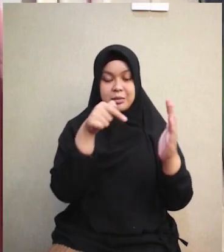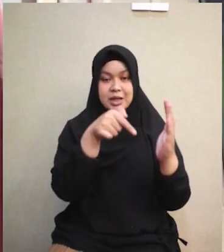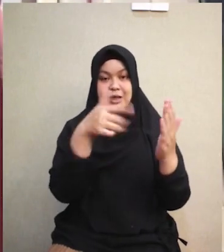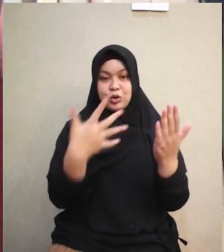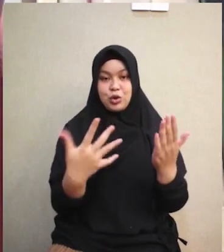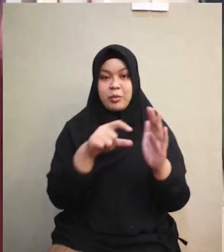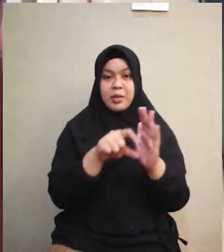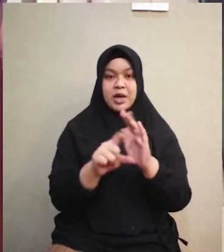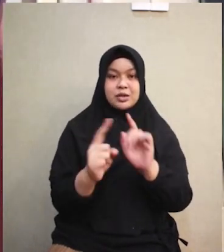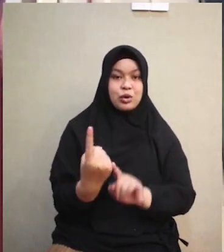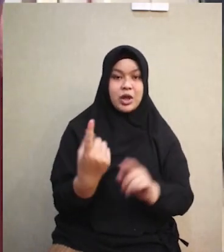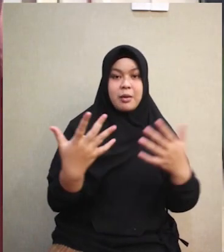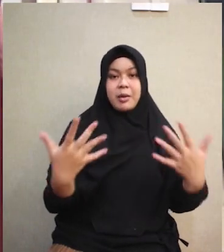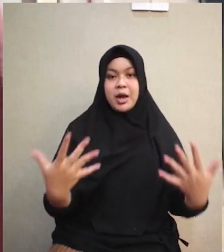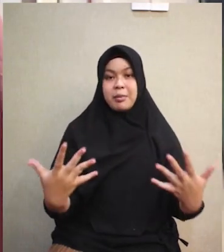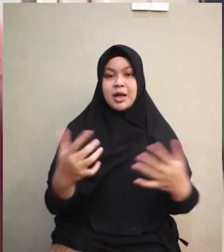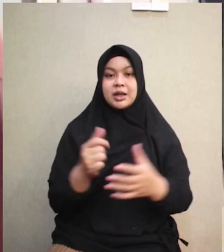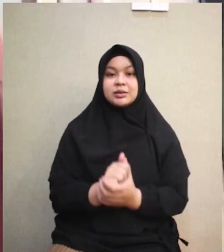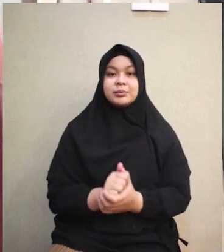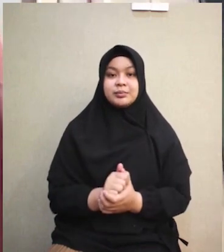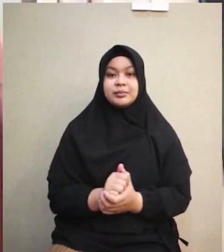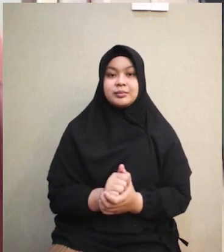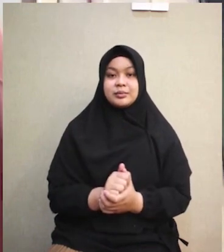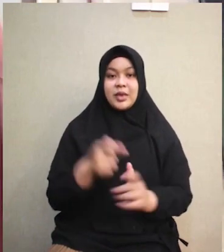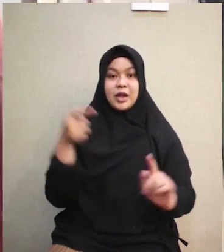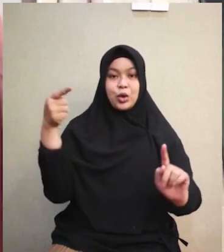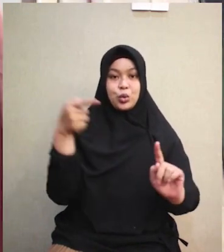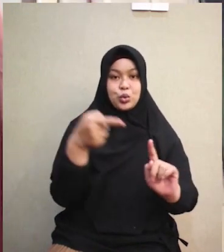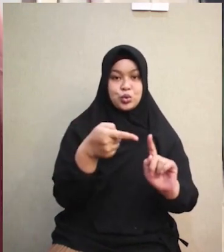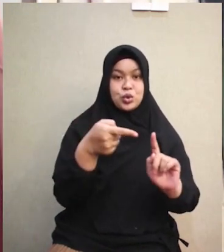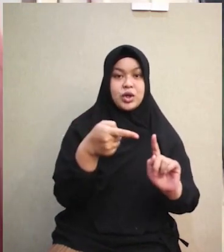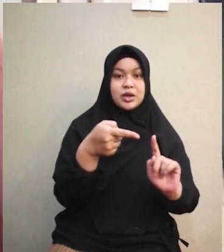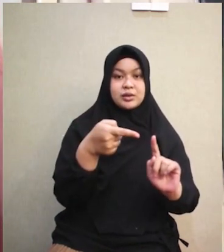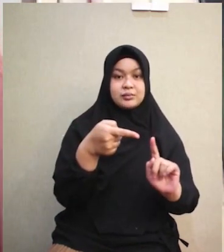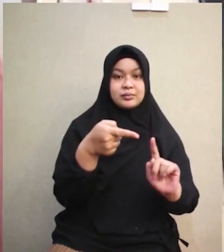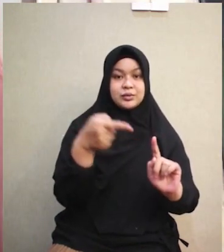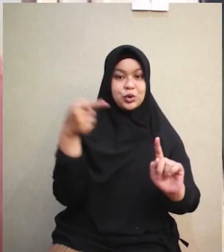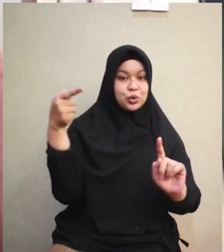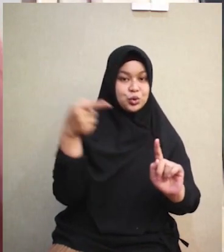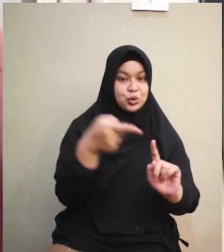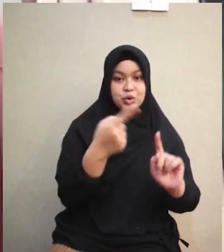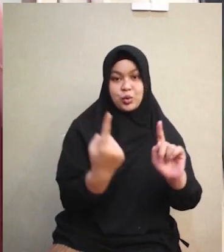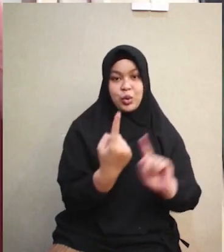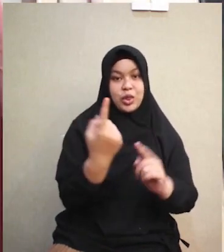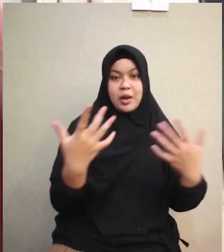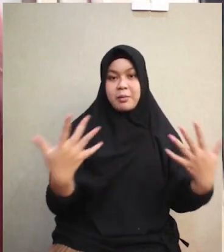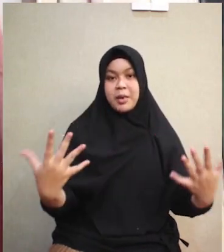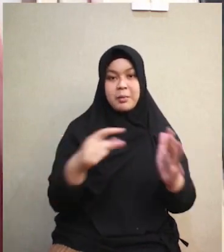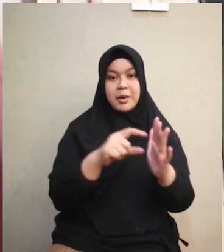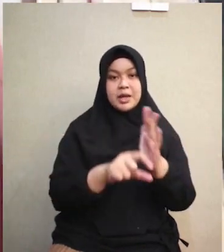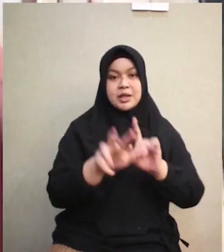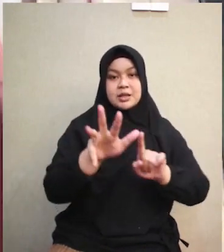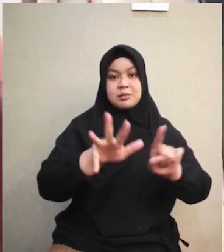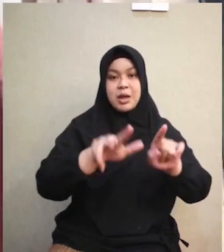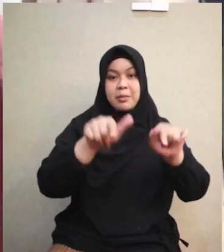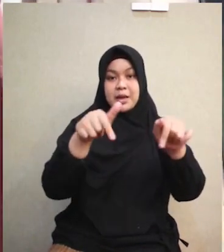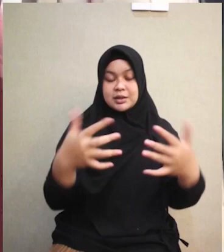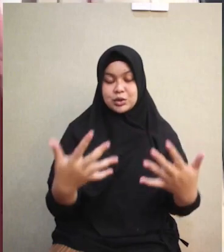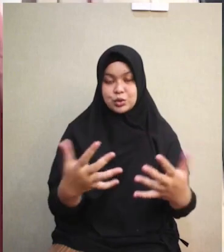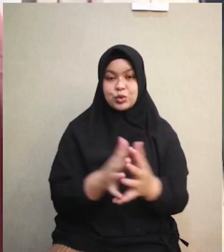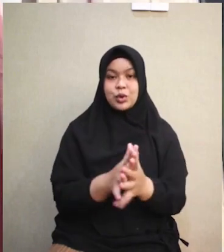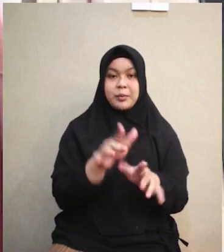itu pasal utamanya itu memang goalnya gitu ya airnya atau tujuan utama adalah pasar 19 dimana